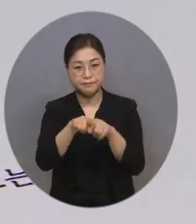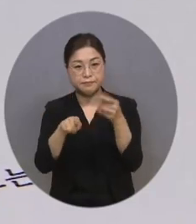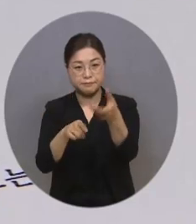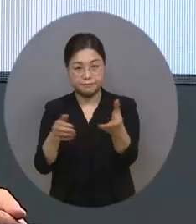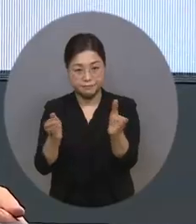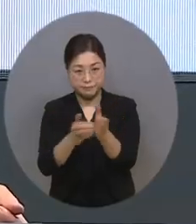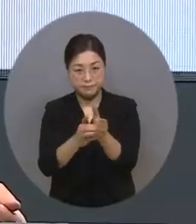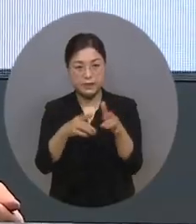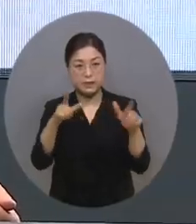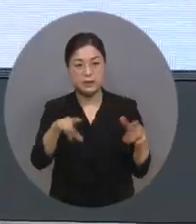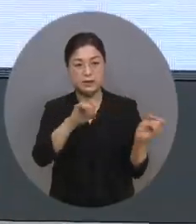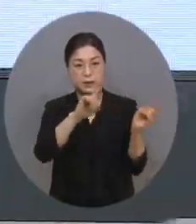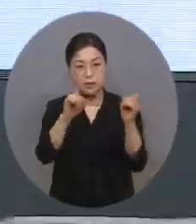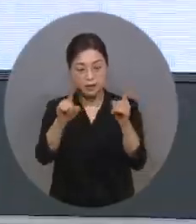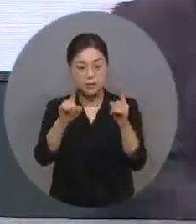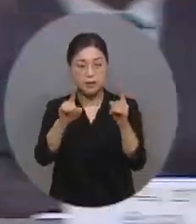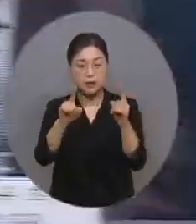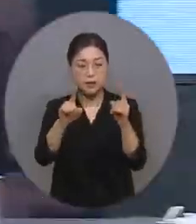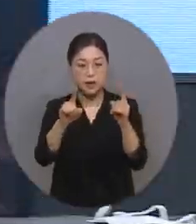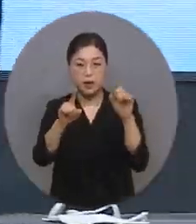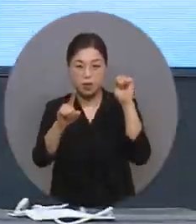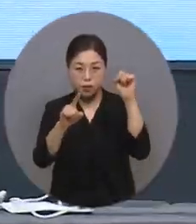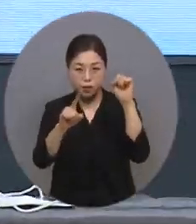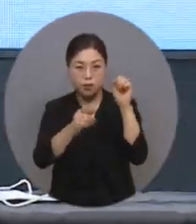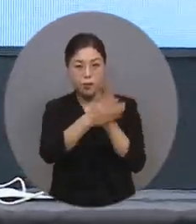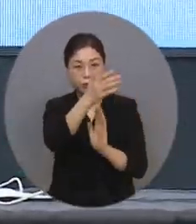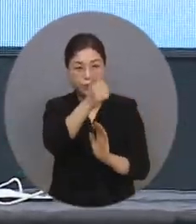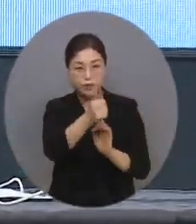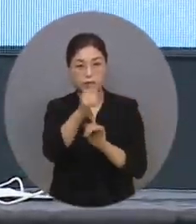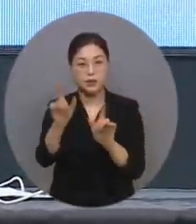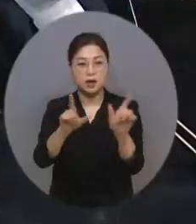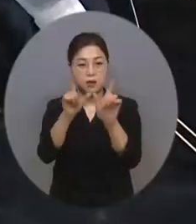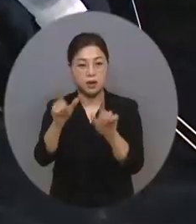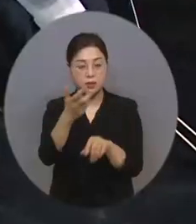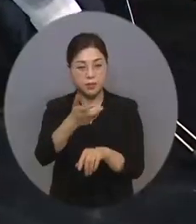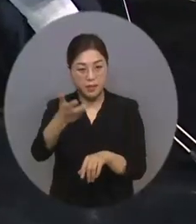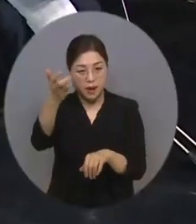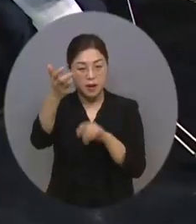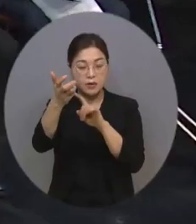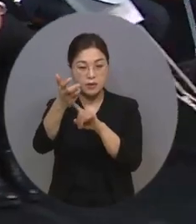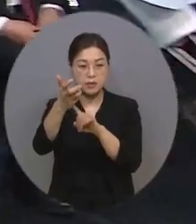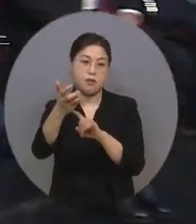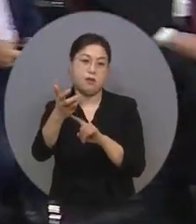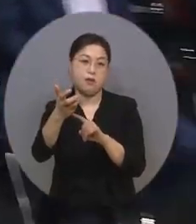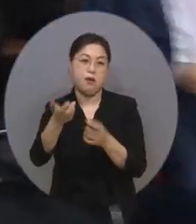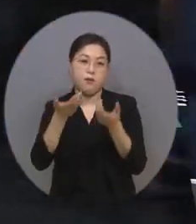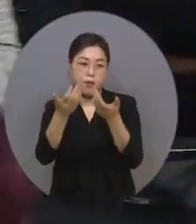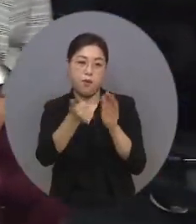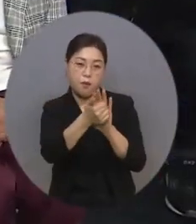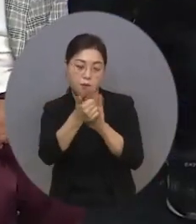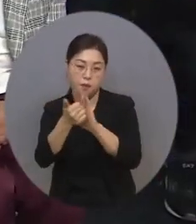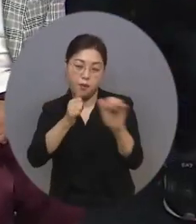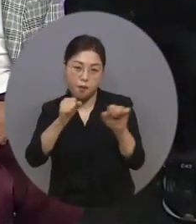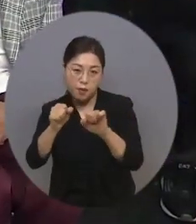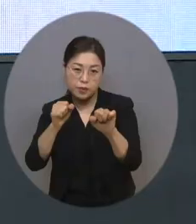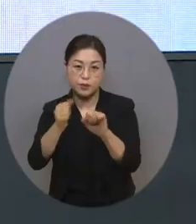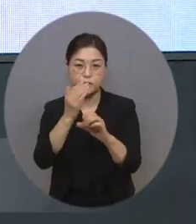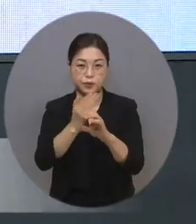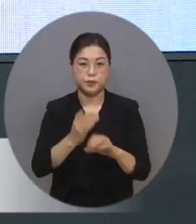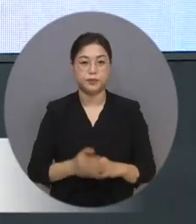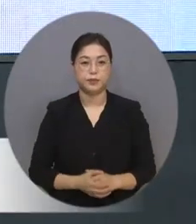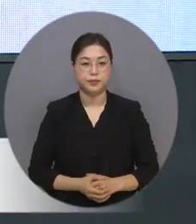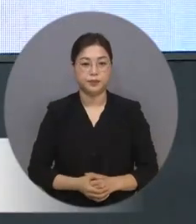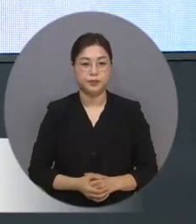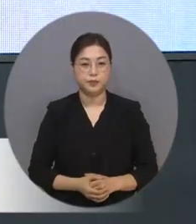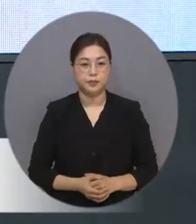운동본부는 지역사회 구성원의 삶의 질 향상과 실질적 발전에 이바지하기 위해 다양한 활동을 펼치고 있습니다.